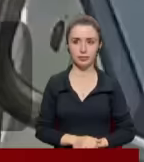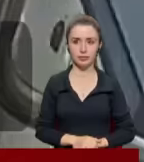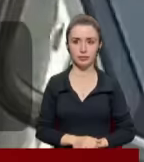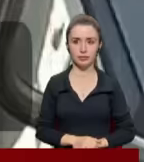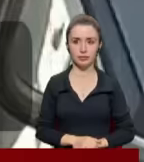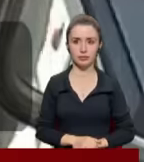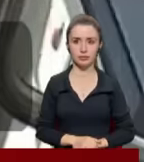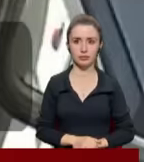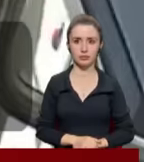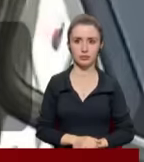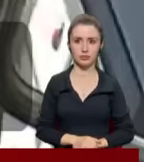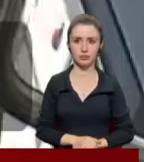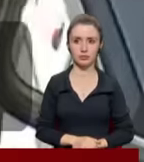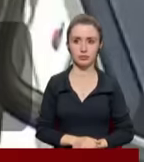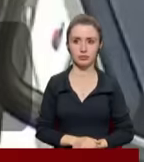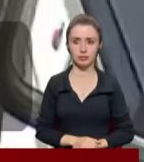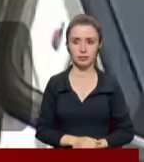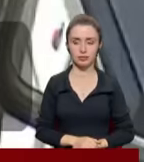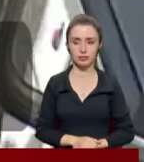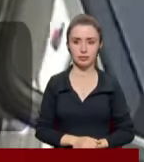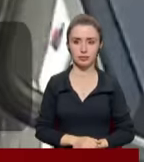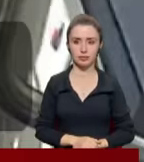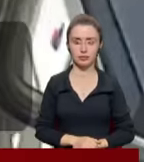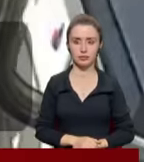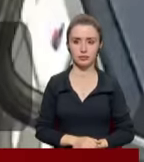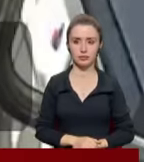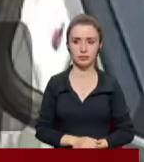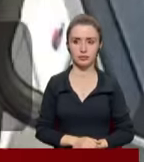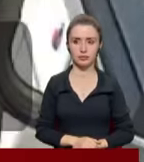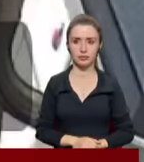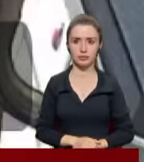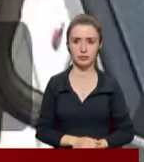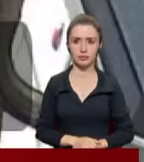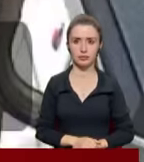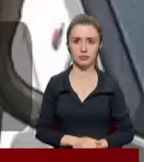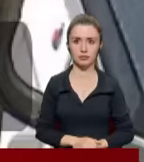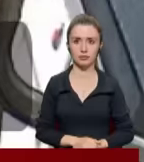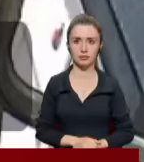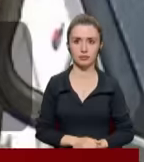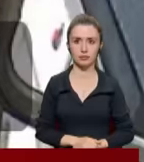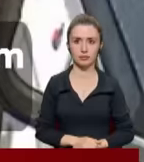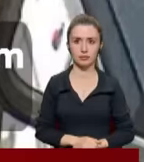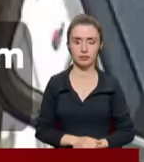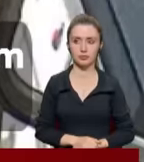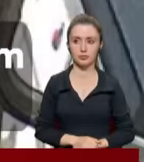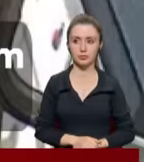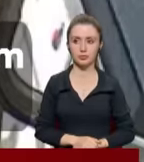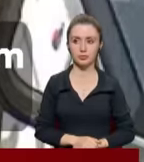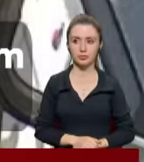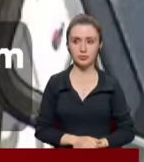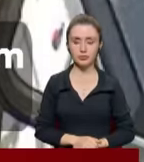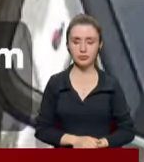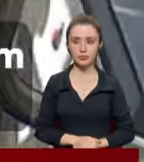dedi Hast hasta adam neye küfrediyor Hast engelliyim diyorum Adam şeyini